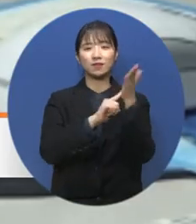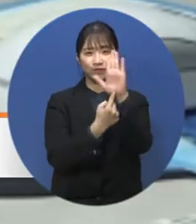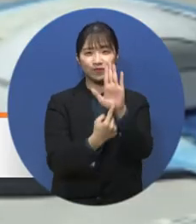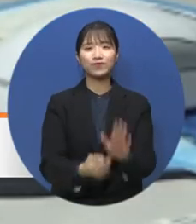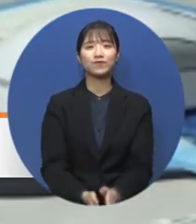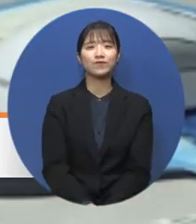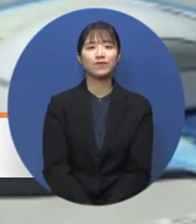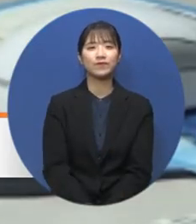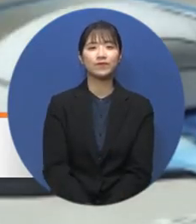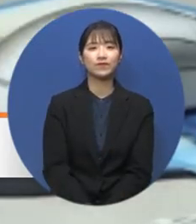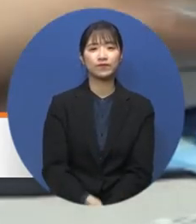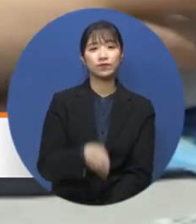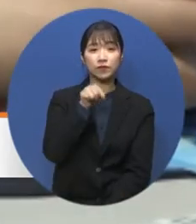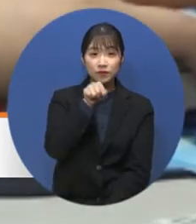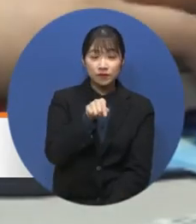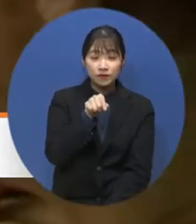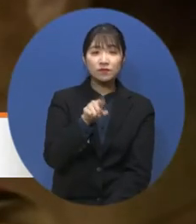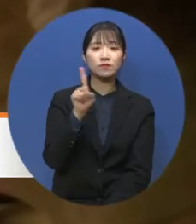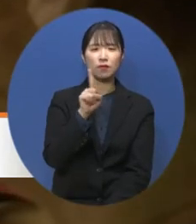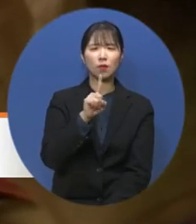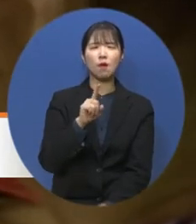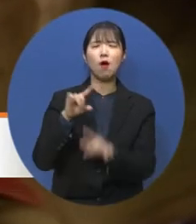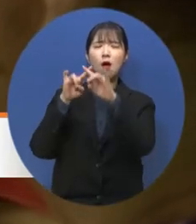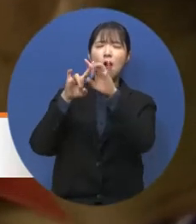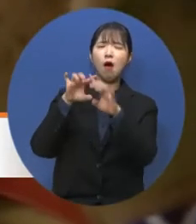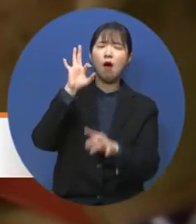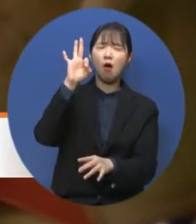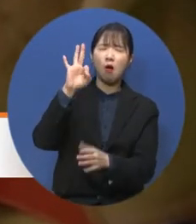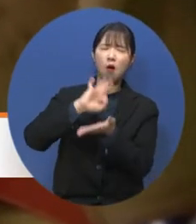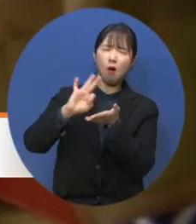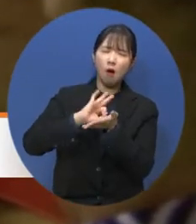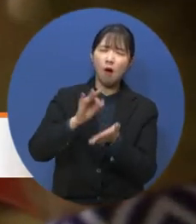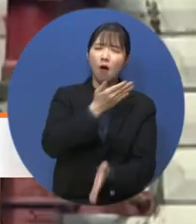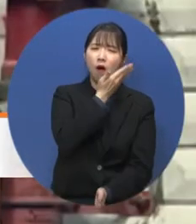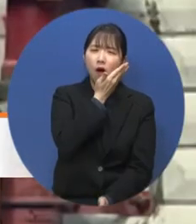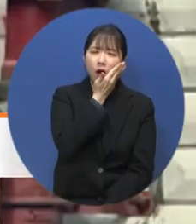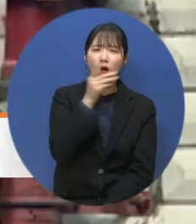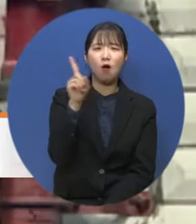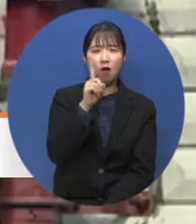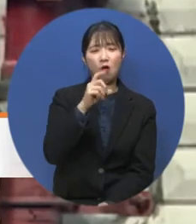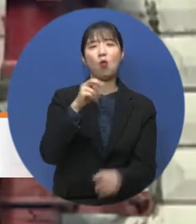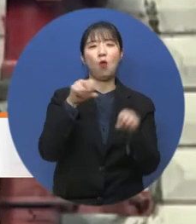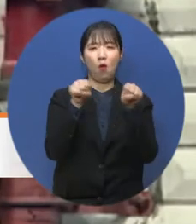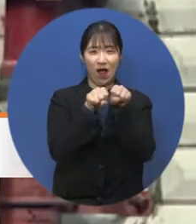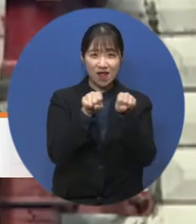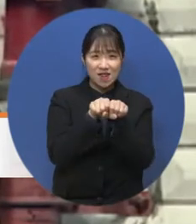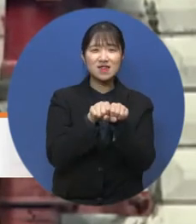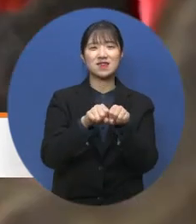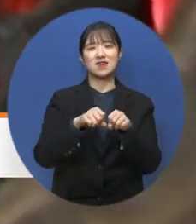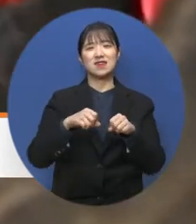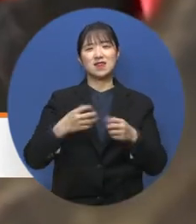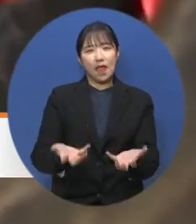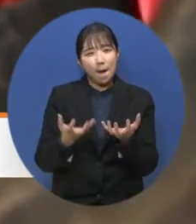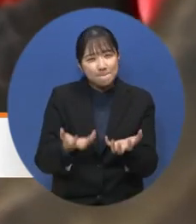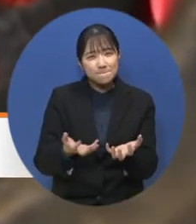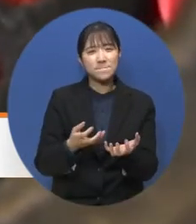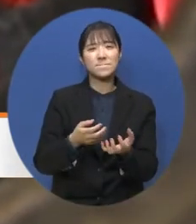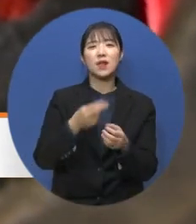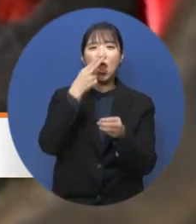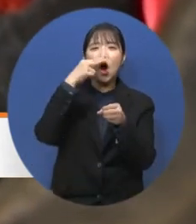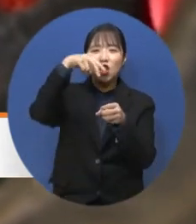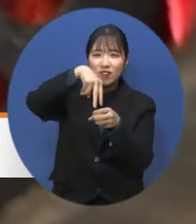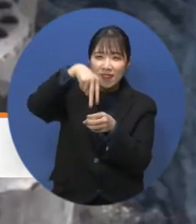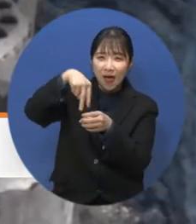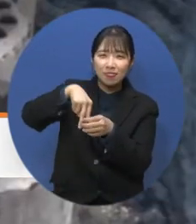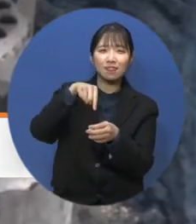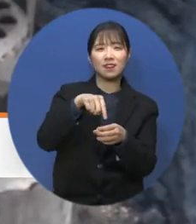밝혔습니다. 에너지 바우처 사업은 에너지 취약계층이 전기, 도시가스, 지역난방, 연탄 등을 구입할